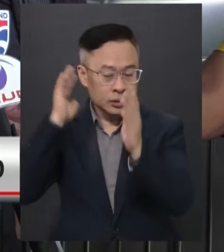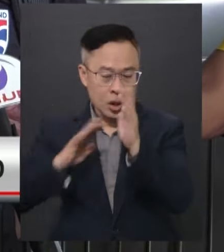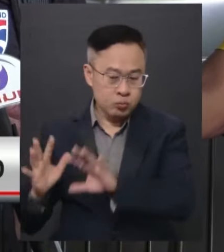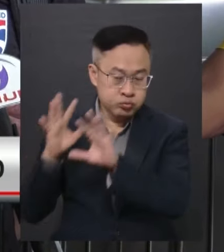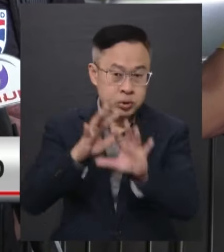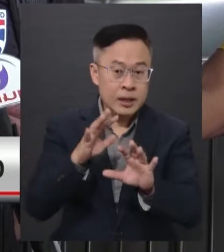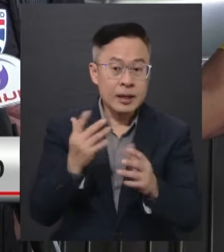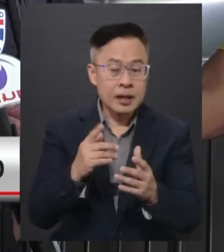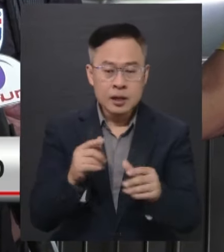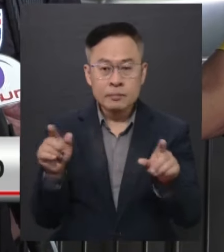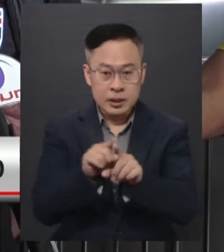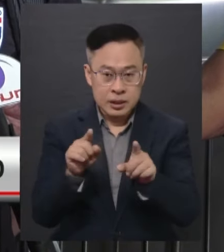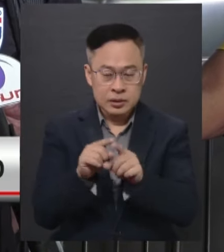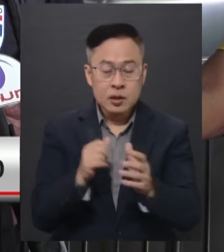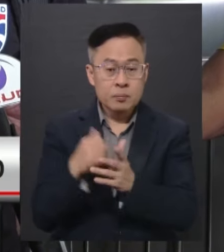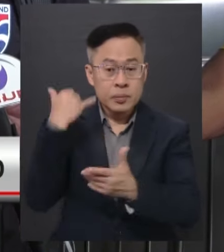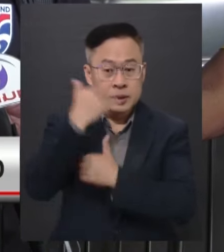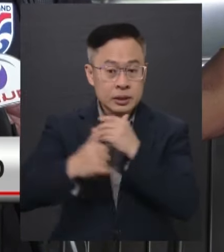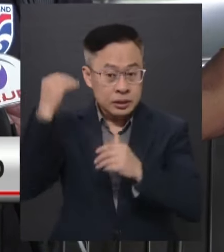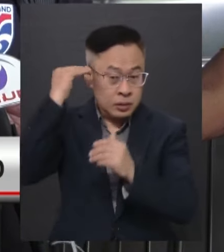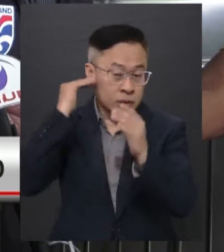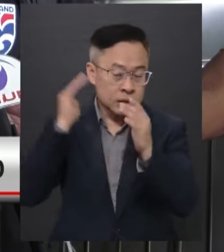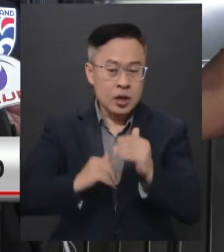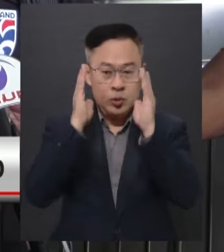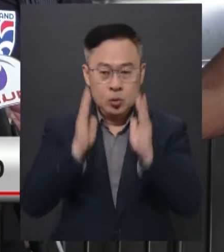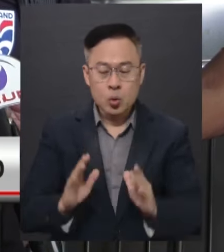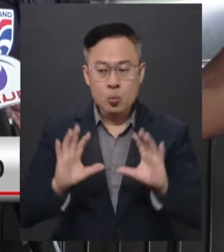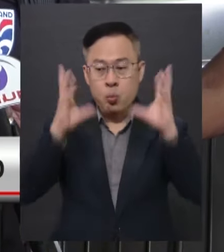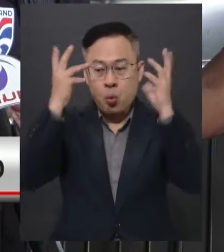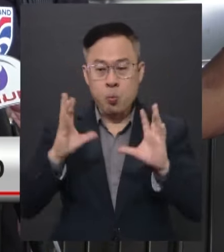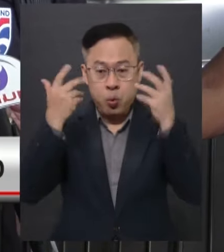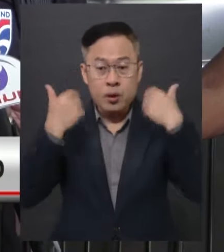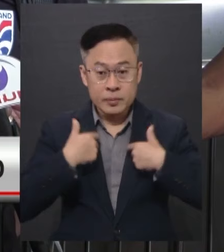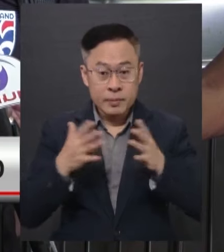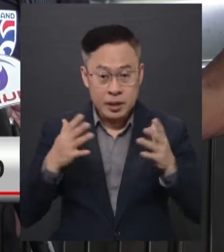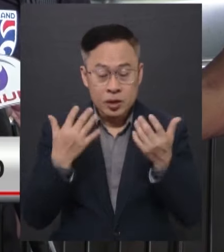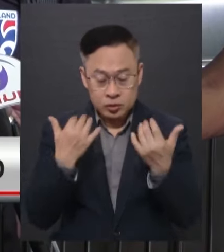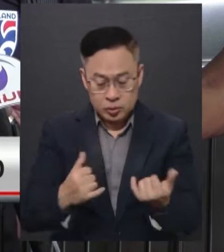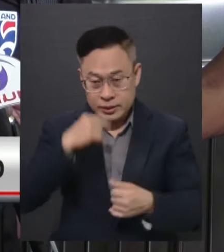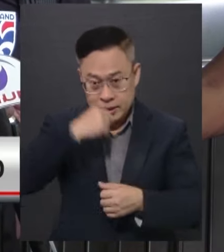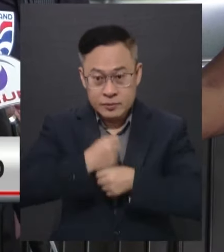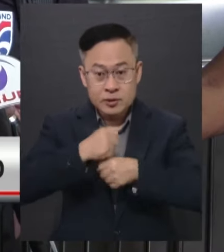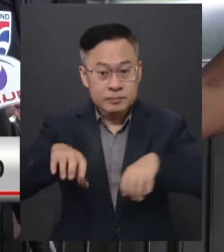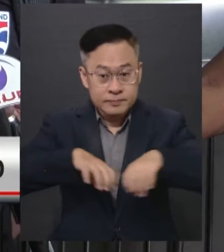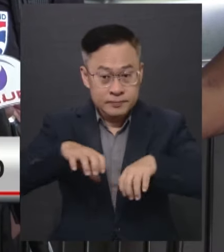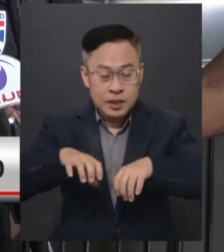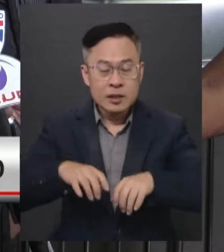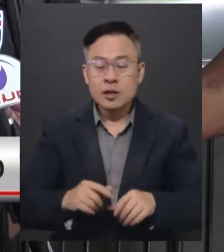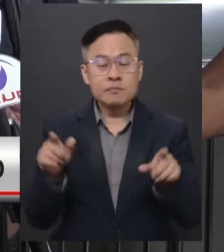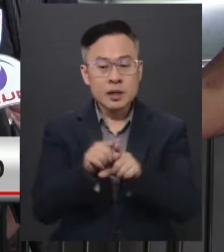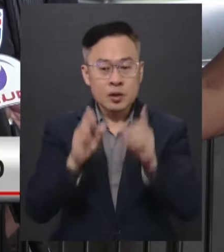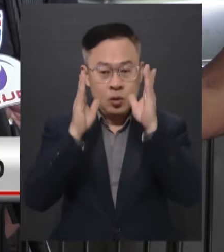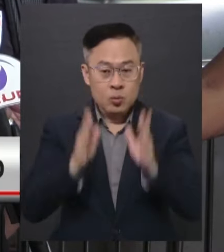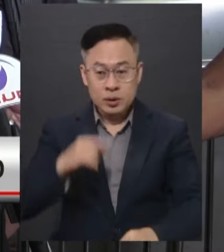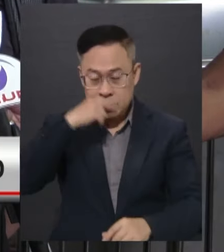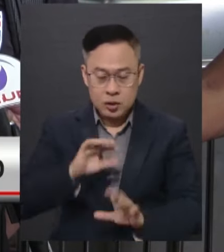เกาหลีใต้เนี่ยพวกเขามีกองเชียร์ที่คอยหนุนหลังอยู่แต่คราวนี้เนี่ยนักเตะไทยที่จะมาเตะที่ไทยเนี่ยก็จะมีกองเชียร์ไทยที่คอยหนุนหลัง